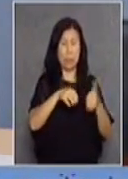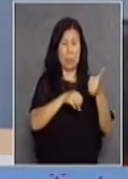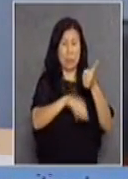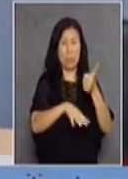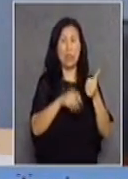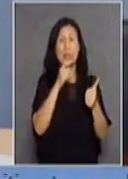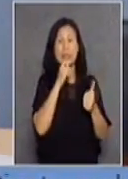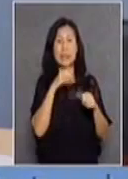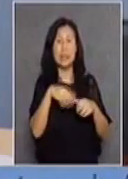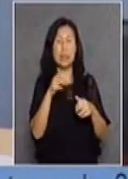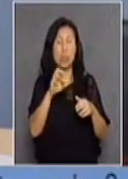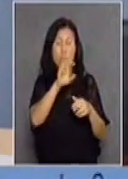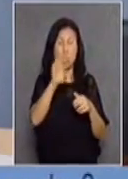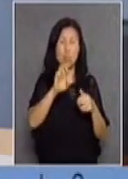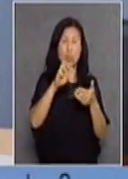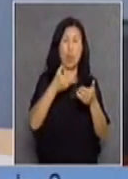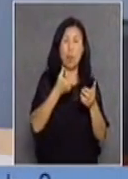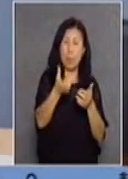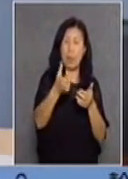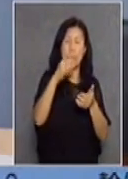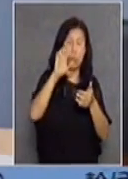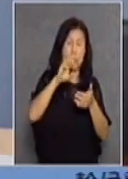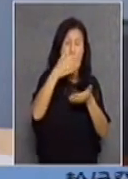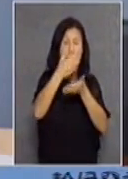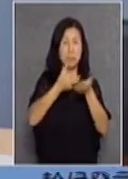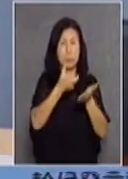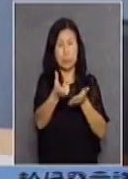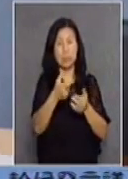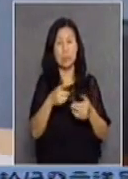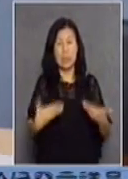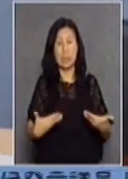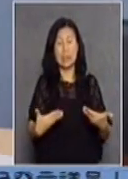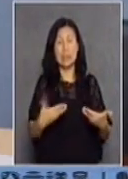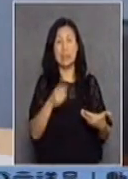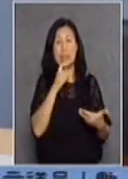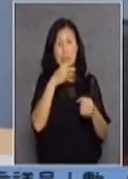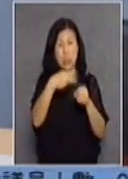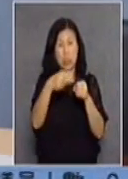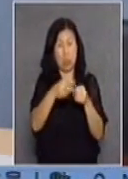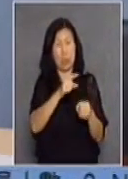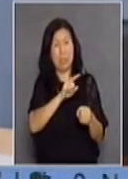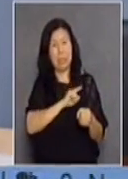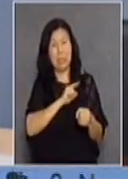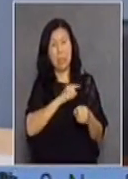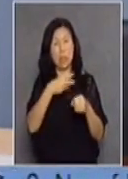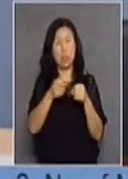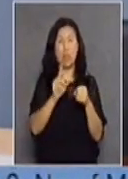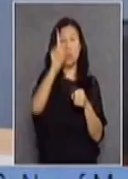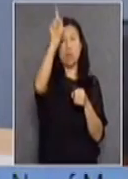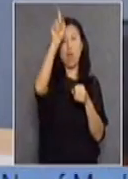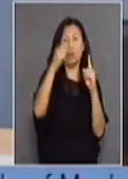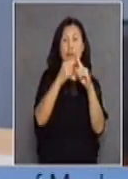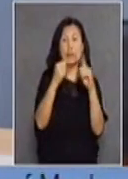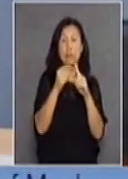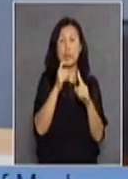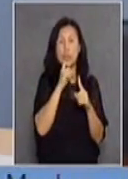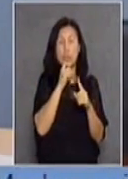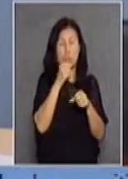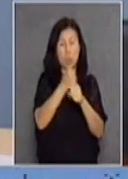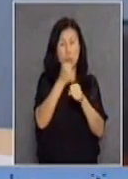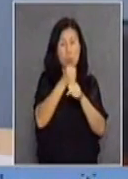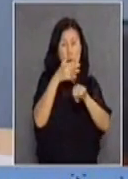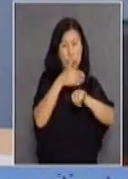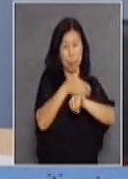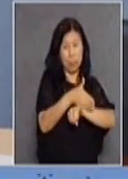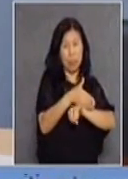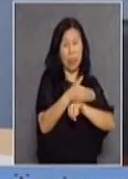題，因為如果唔係咧，就會呢一代人咧就要養自己同埋養上一代人。咁越做得遲咧，俾